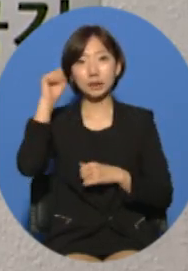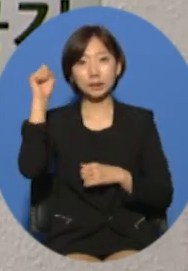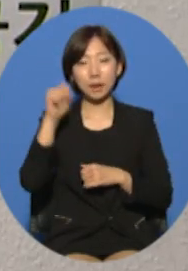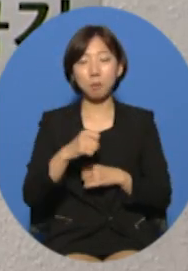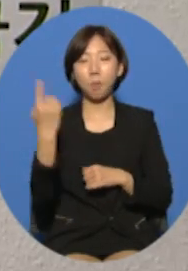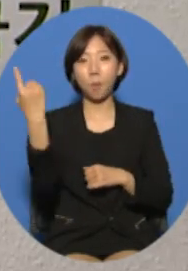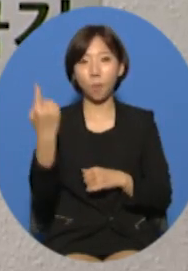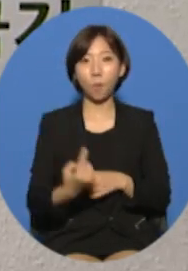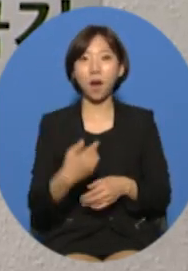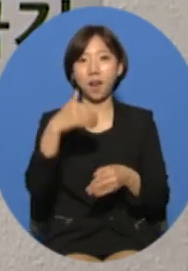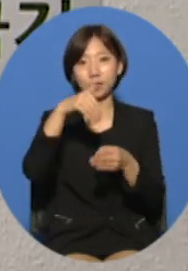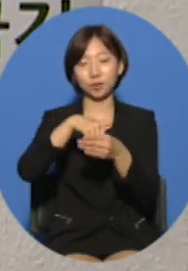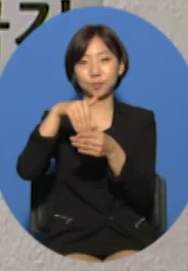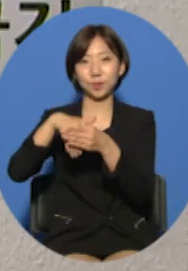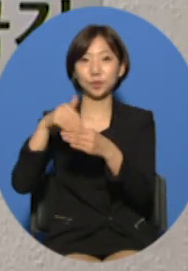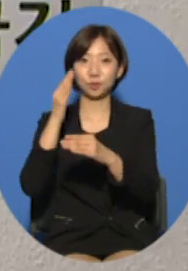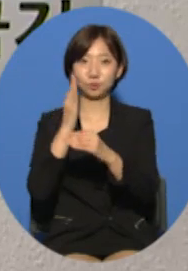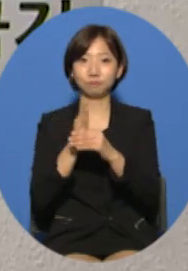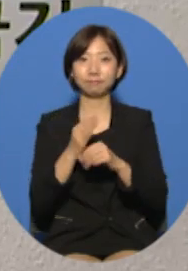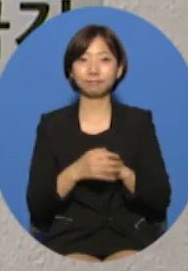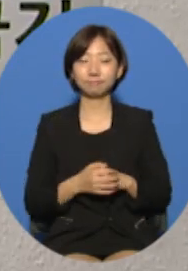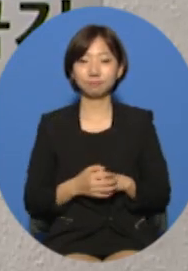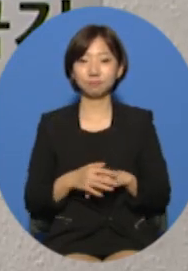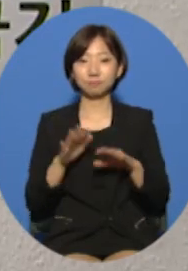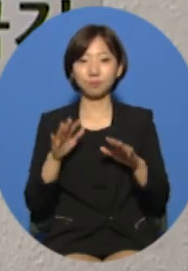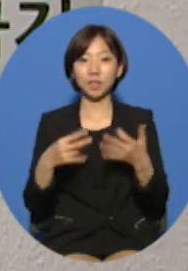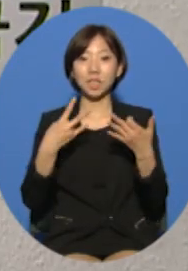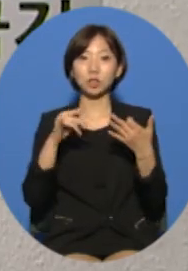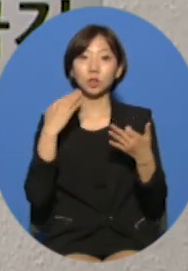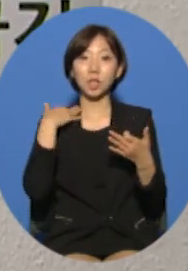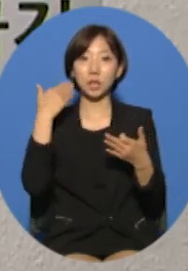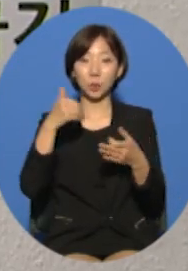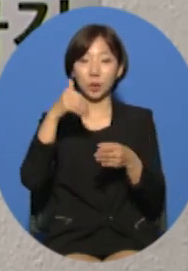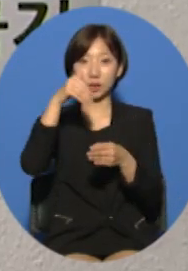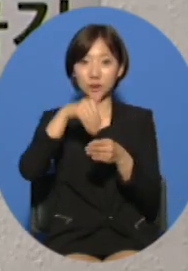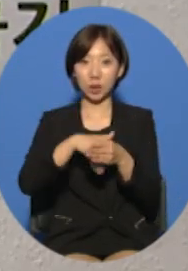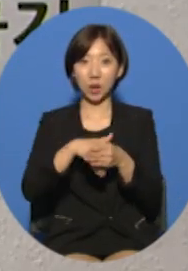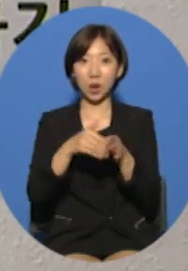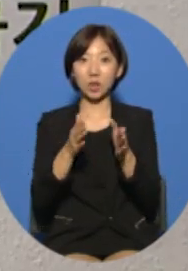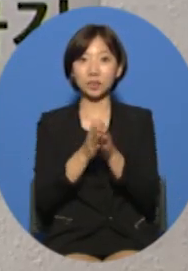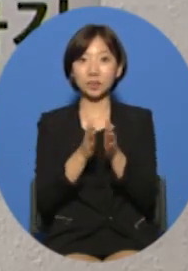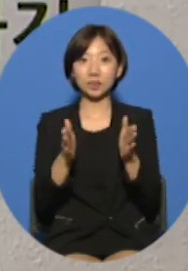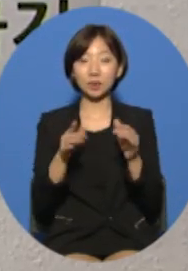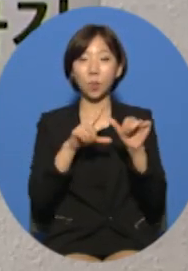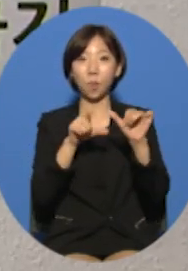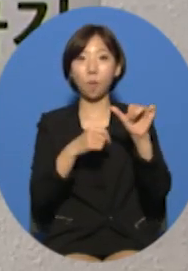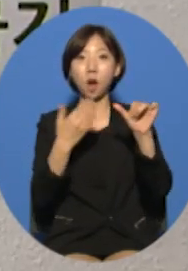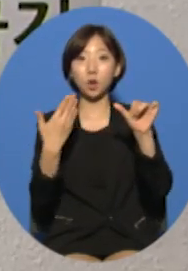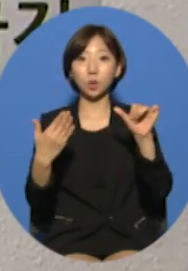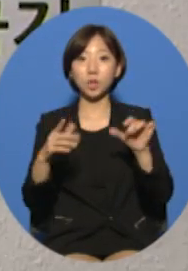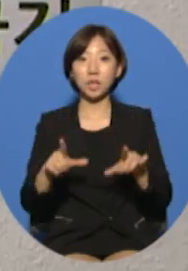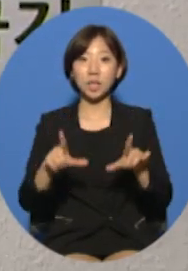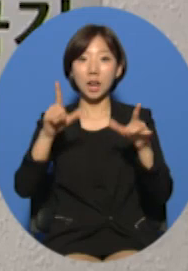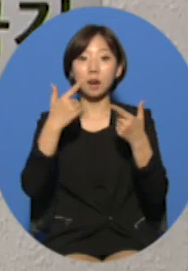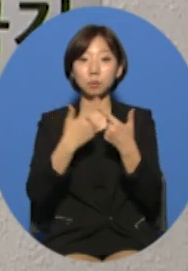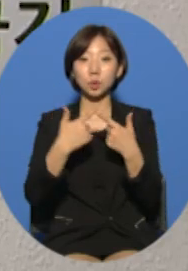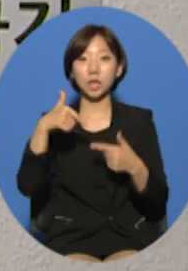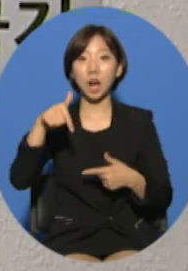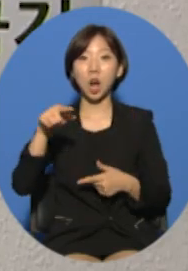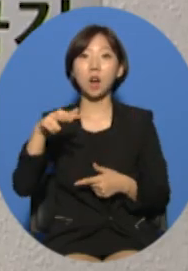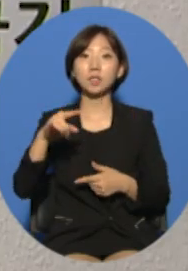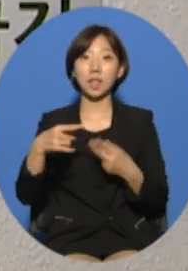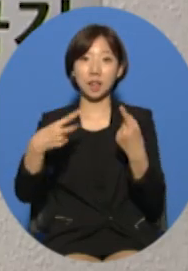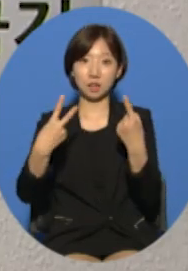이곳 투표소를 찾고 있습니다. 저는 제19대 대통령 선거가 치러지는 5월 9일 부산